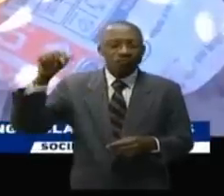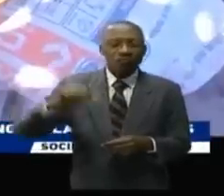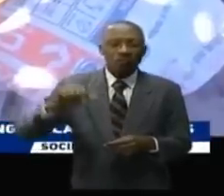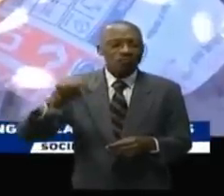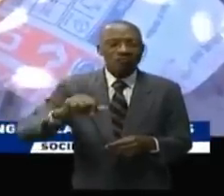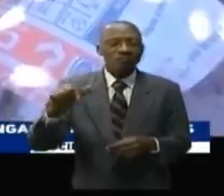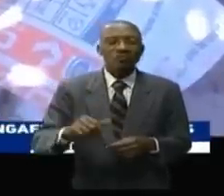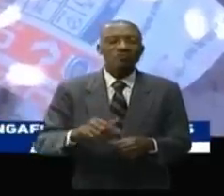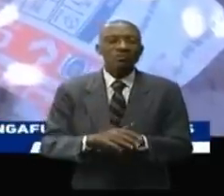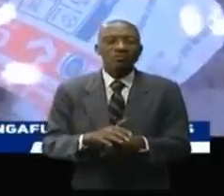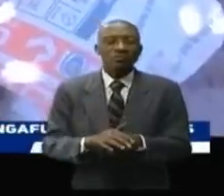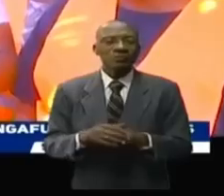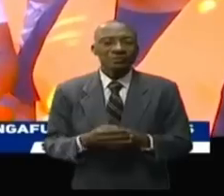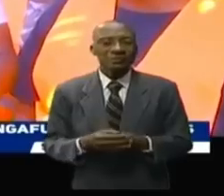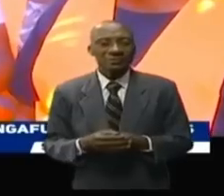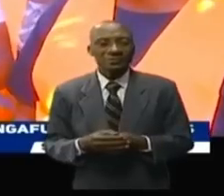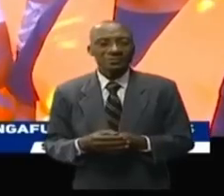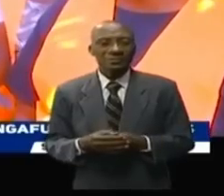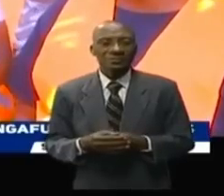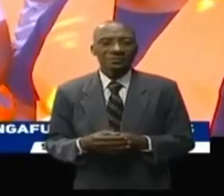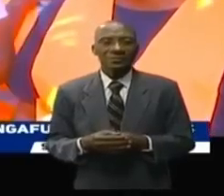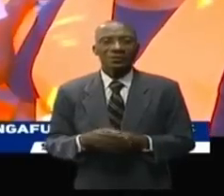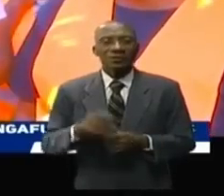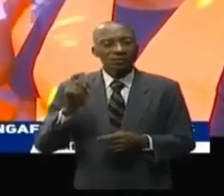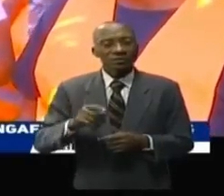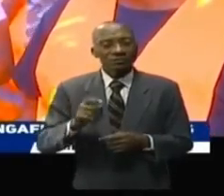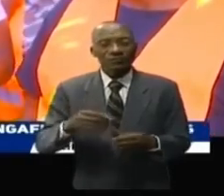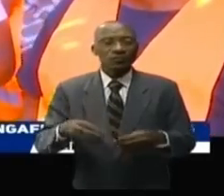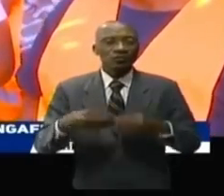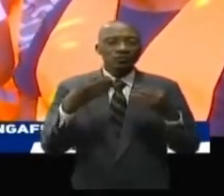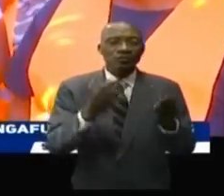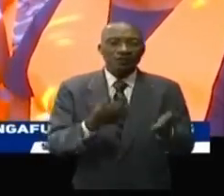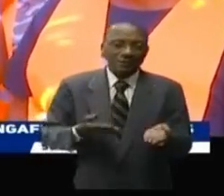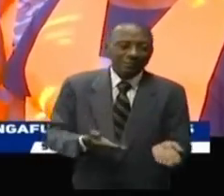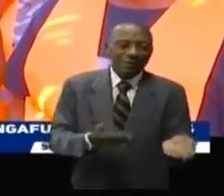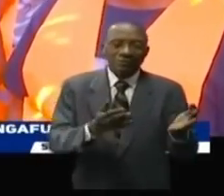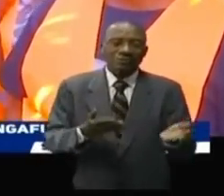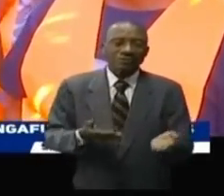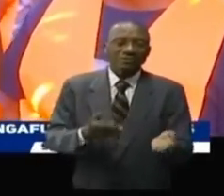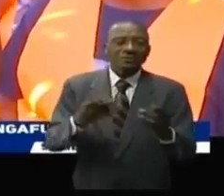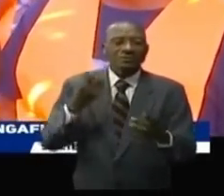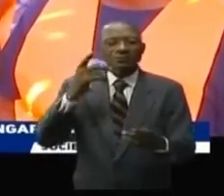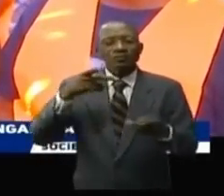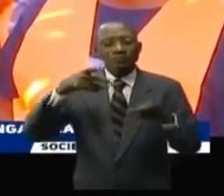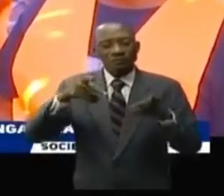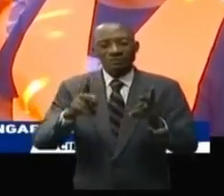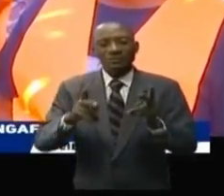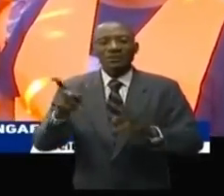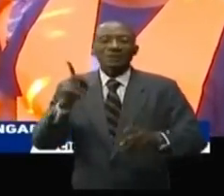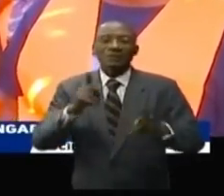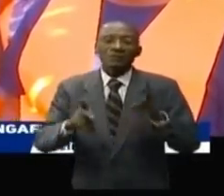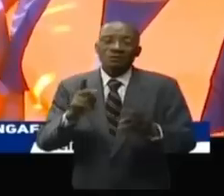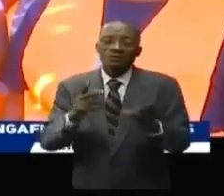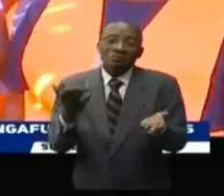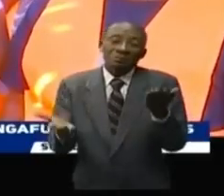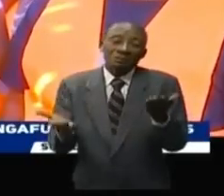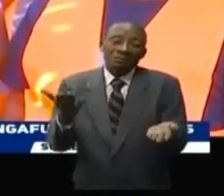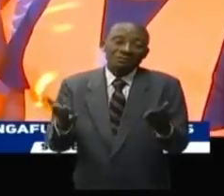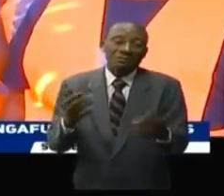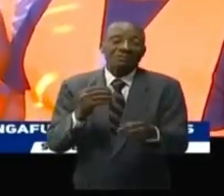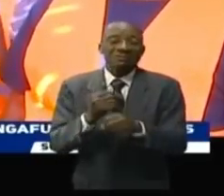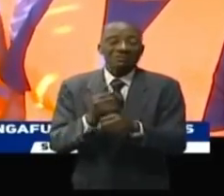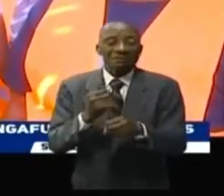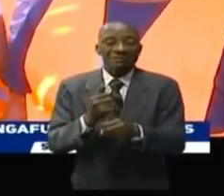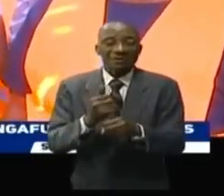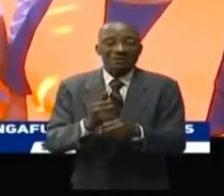pelles pour permettre à la population de Kimwenza à Trois Maisons de lutter efficacement contre les érosions. Donc